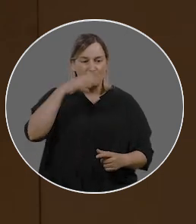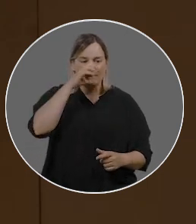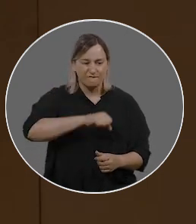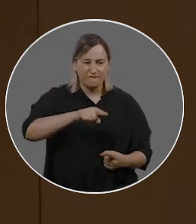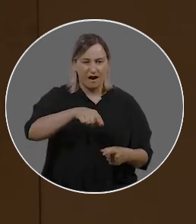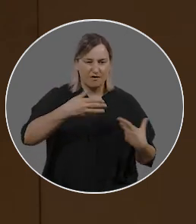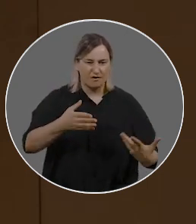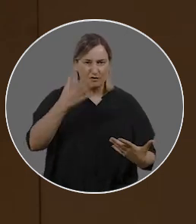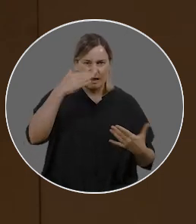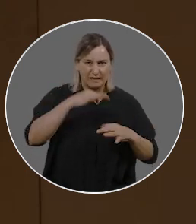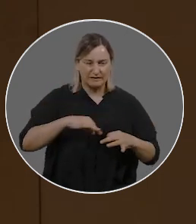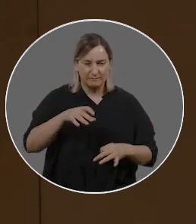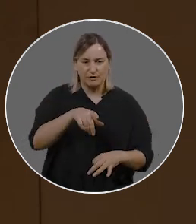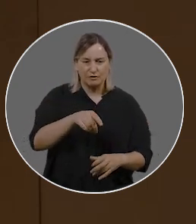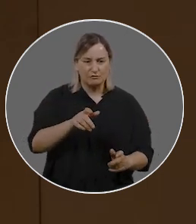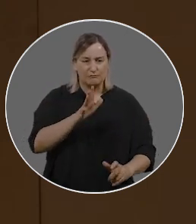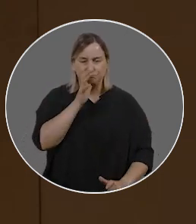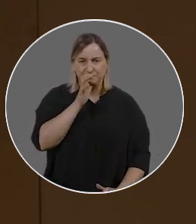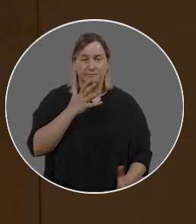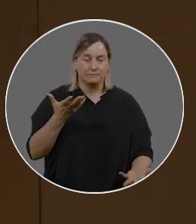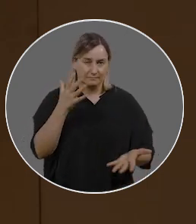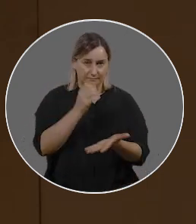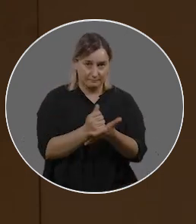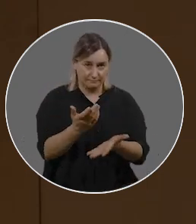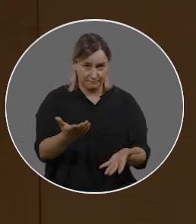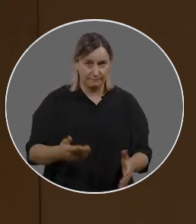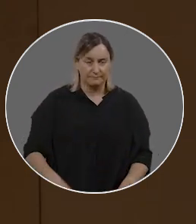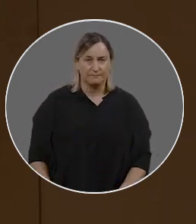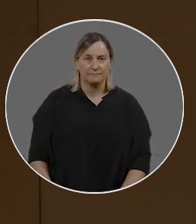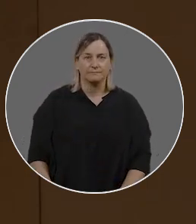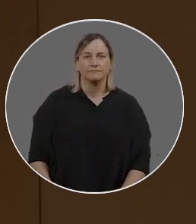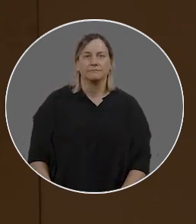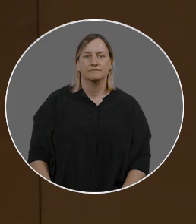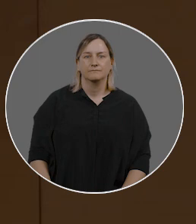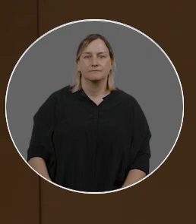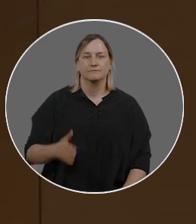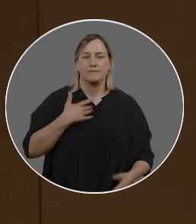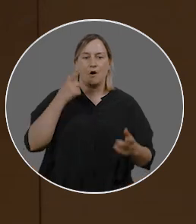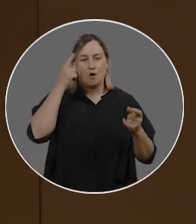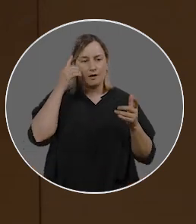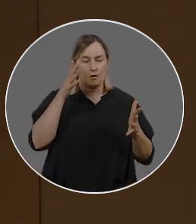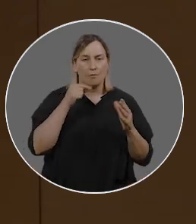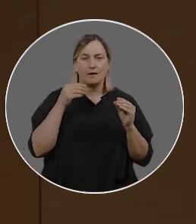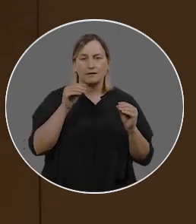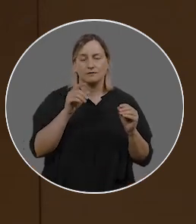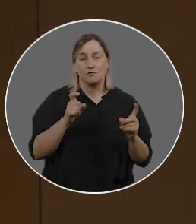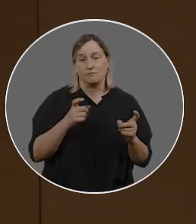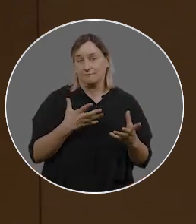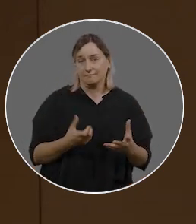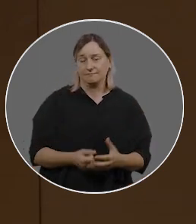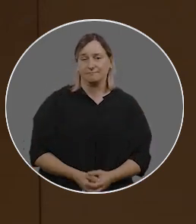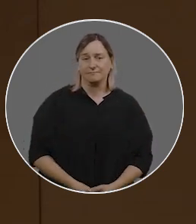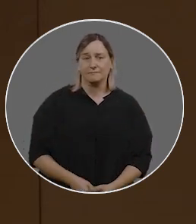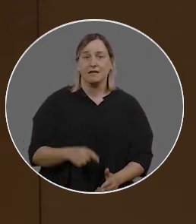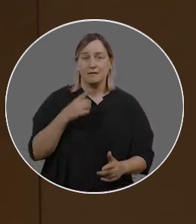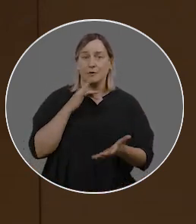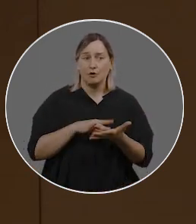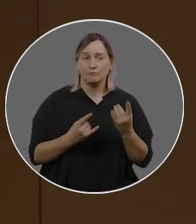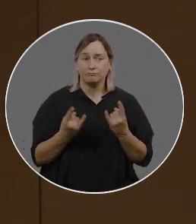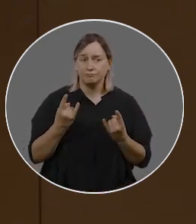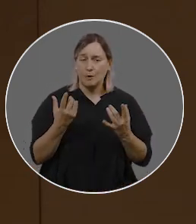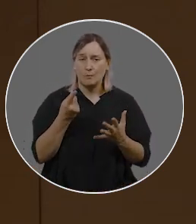encara que no n'hi hagi cap, perquè això és un drama. I home, no, no poseu un fallo, poso una recomanació. Però això passa, perquè a